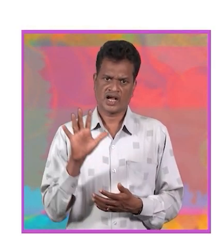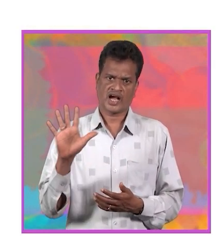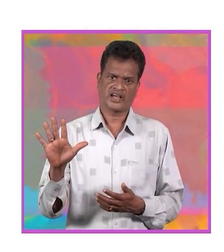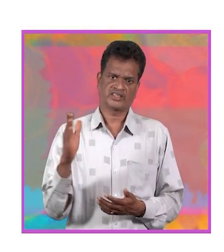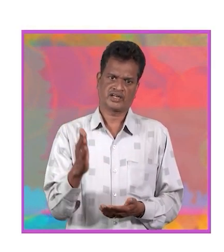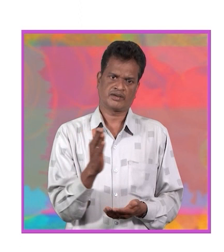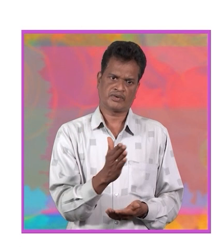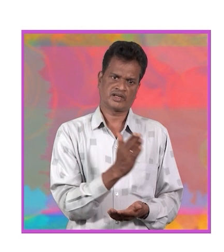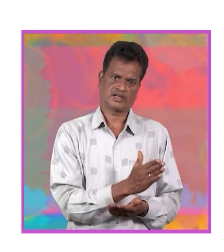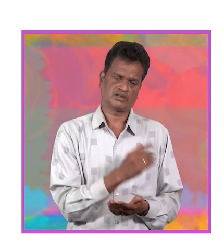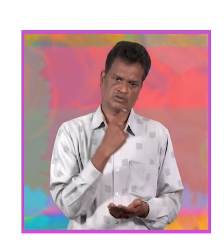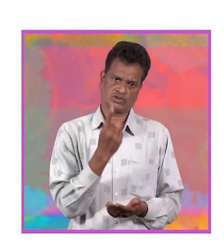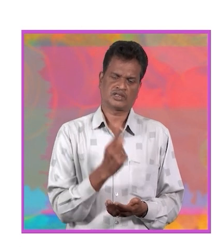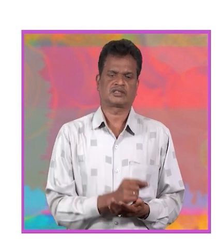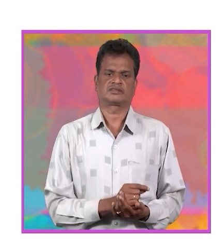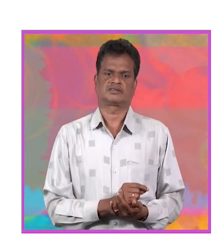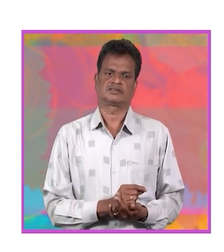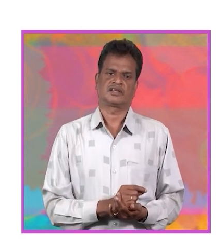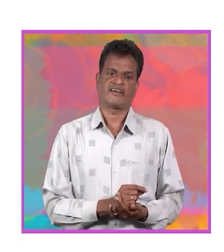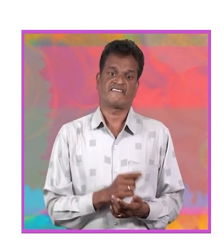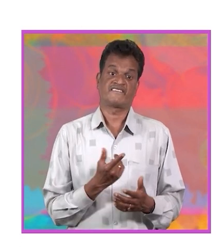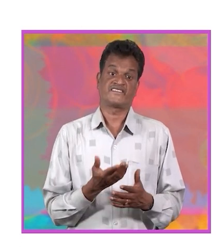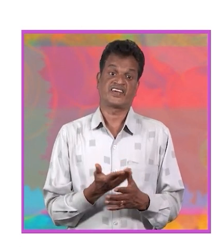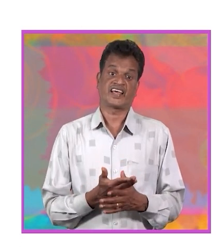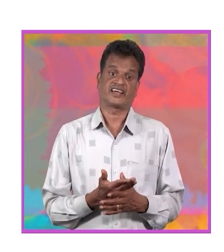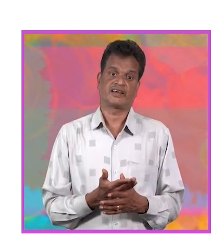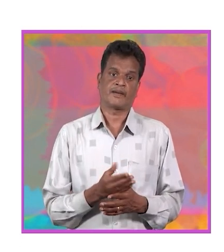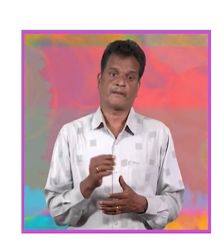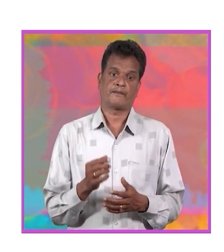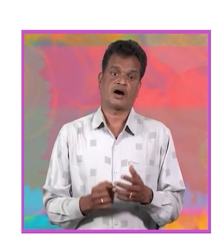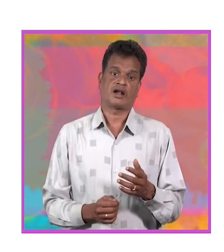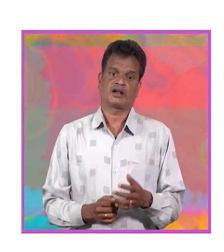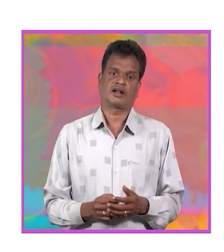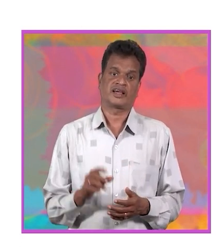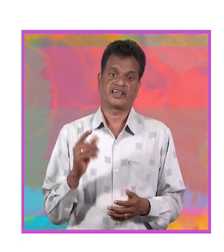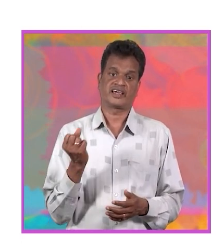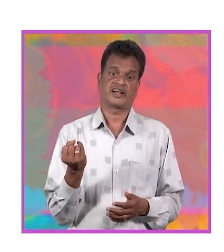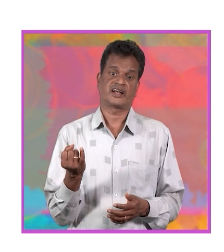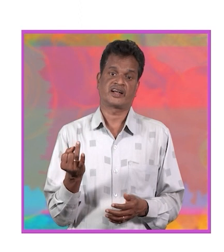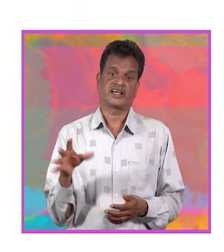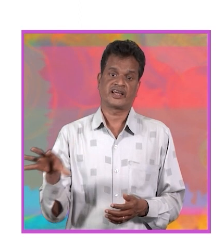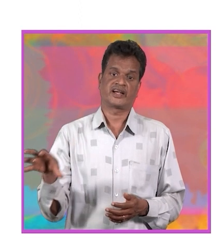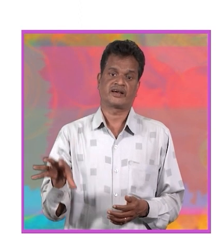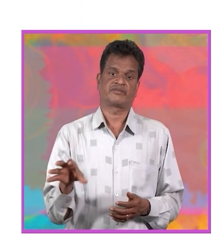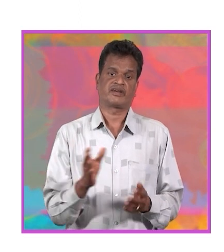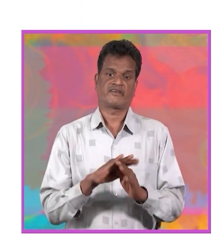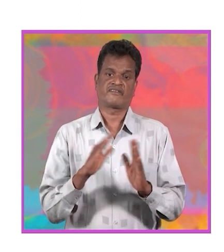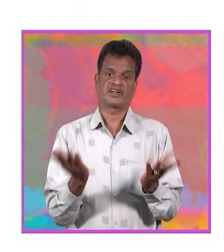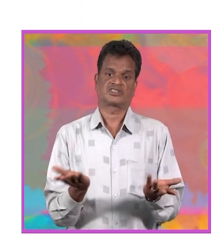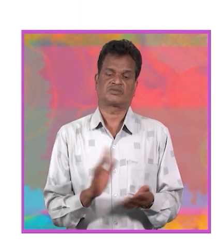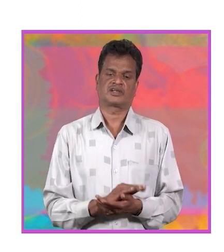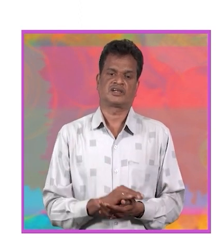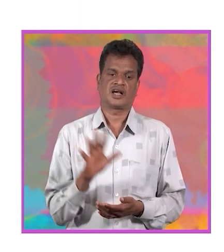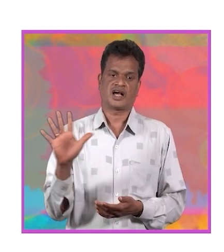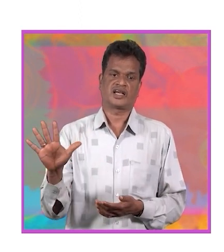நிலைப்பாடுகளில் தோன்றுகிறது. திணை, பால், எண், இடம், வேற்றுமை, இப்படி